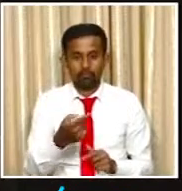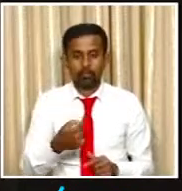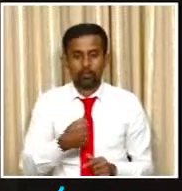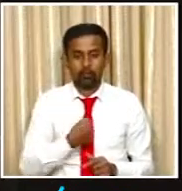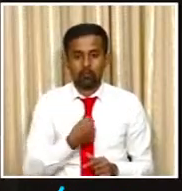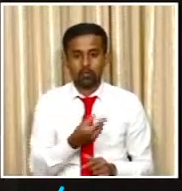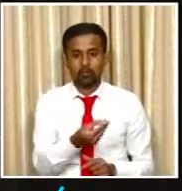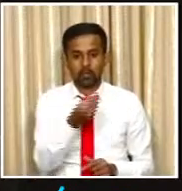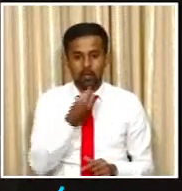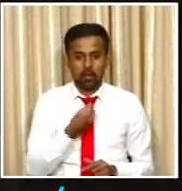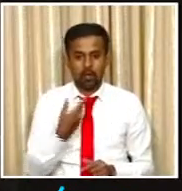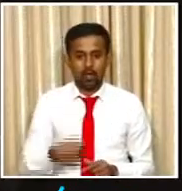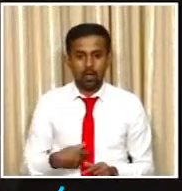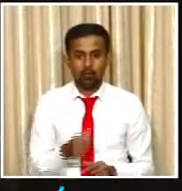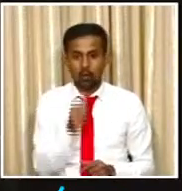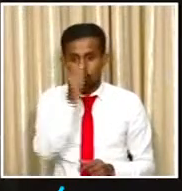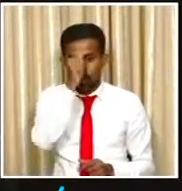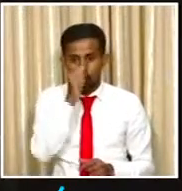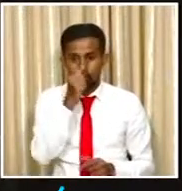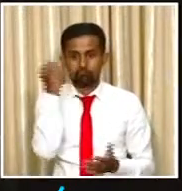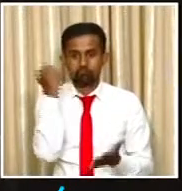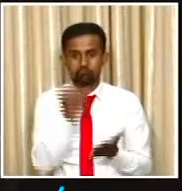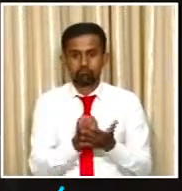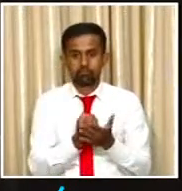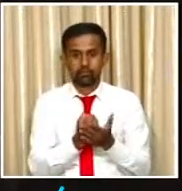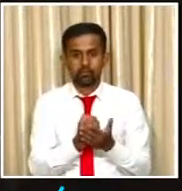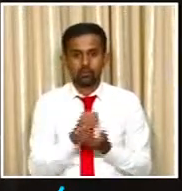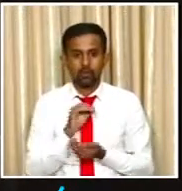අද ලැබිලා තියෙනවා